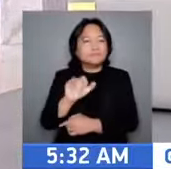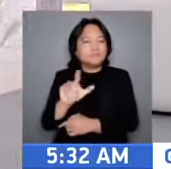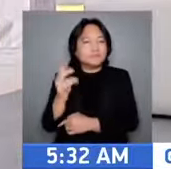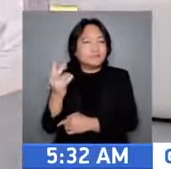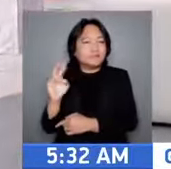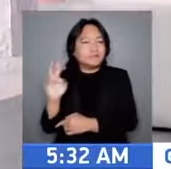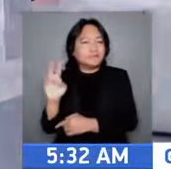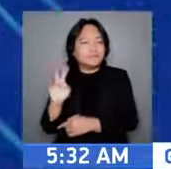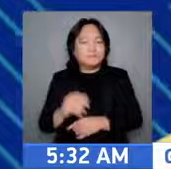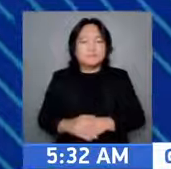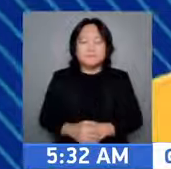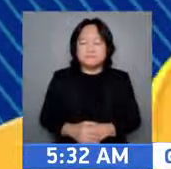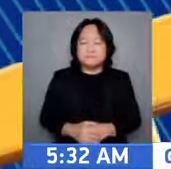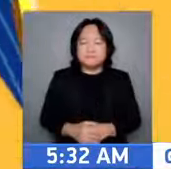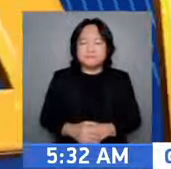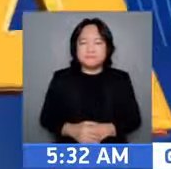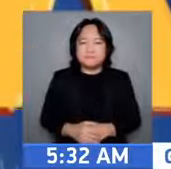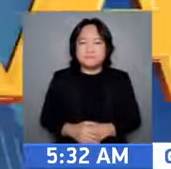balita.